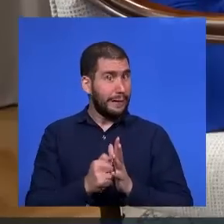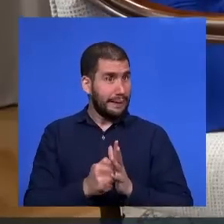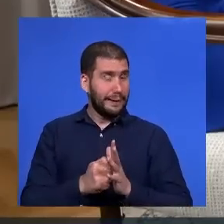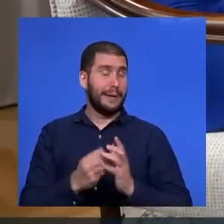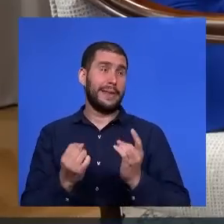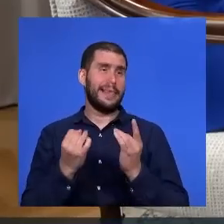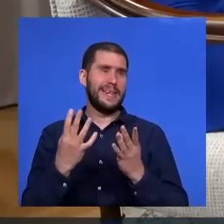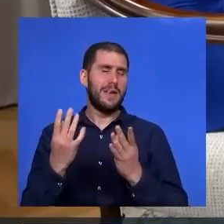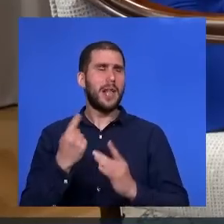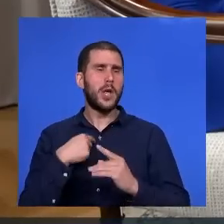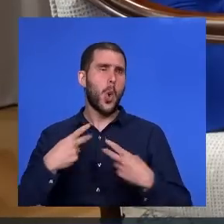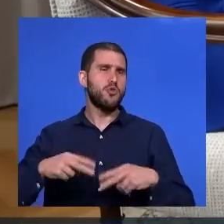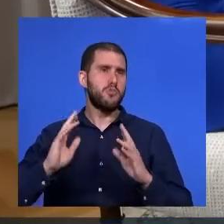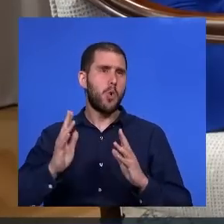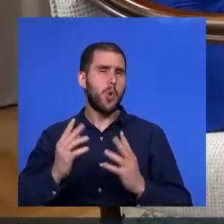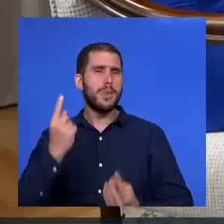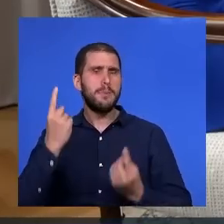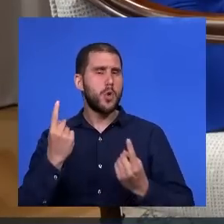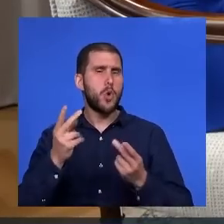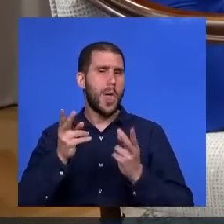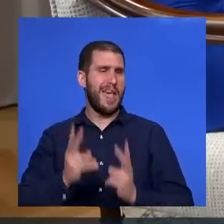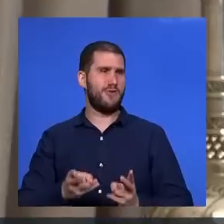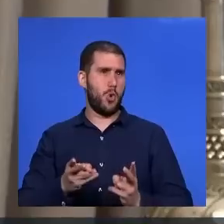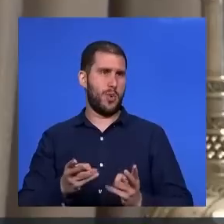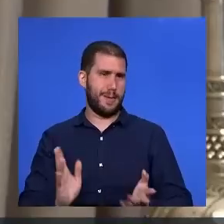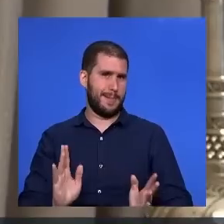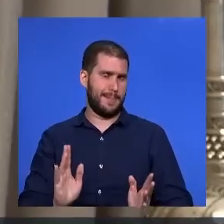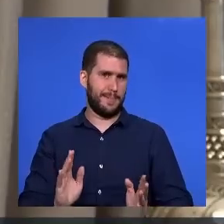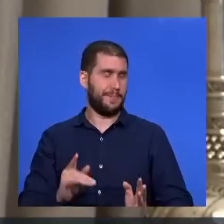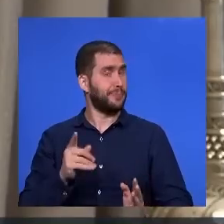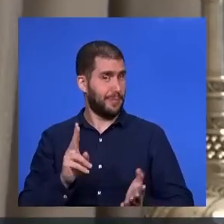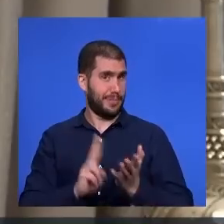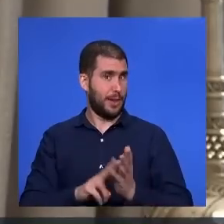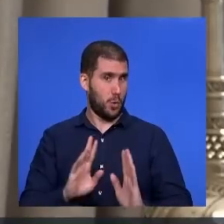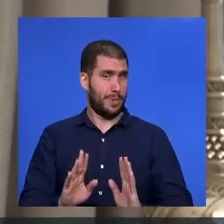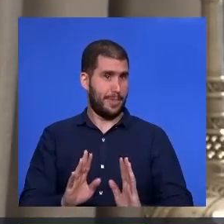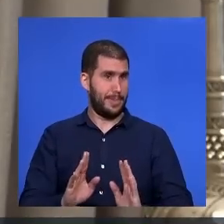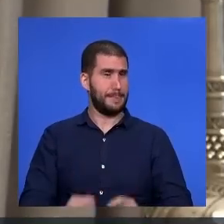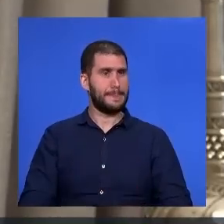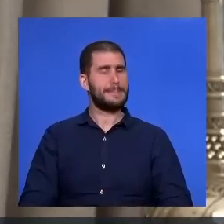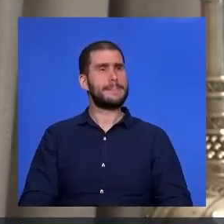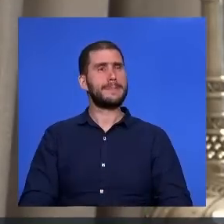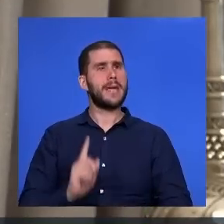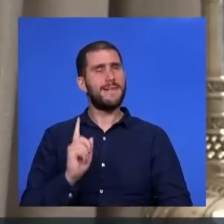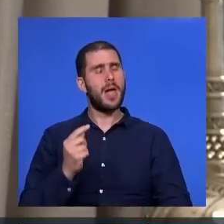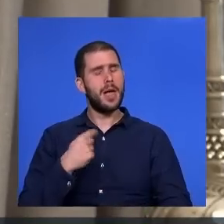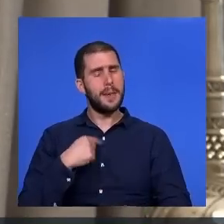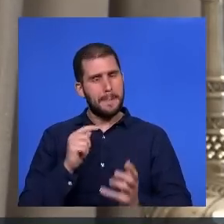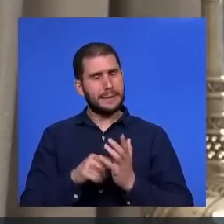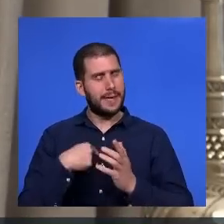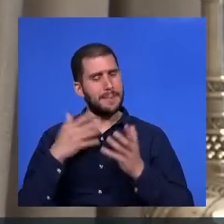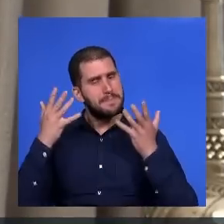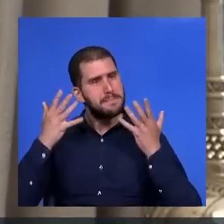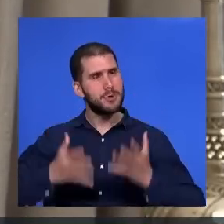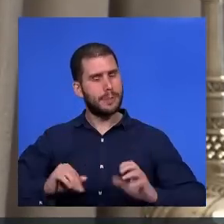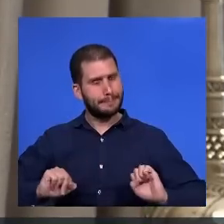טבעי, אני חושש מכל אופציה באשר היא, זה נכון, אבל אני, בשביל זה אני משקיע את כל